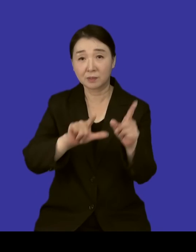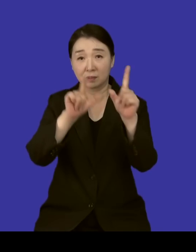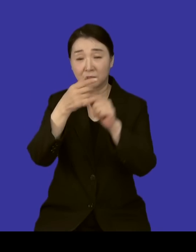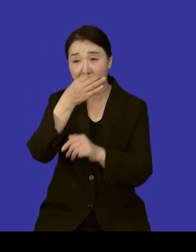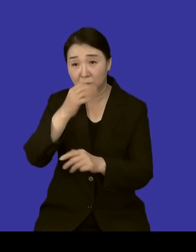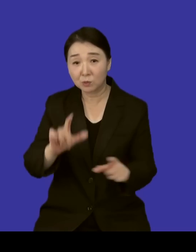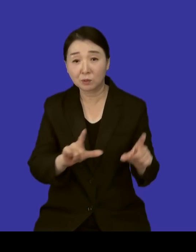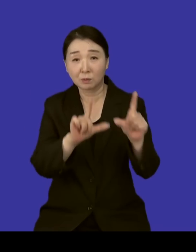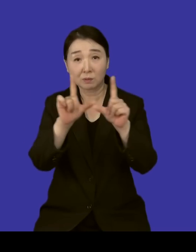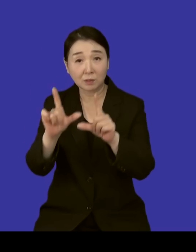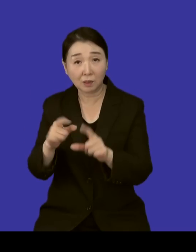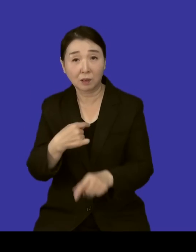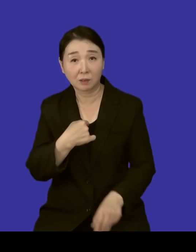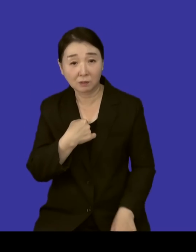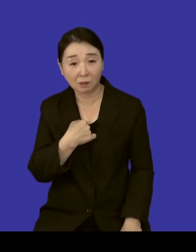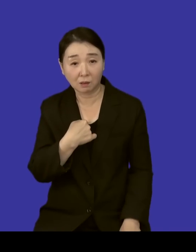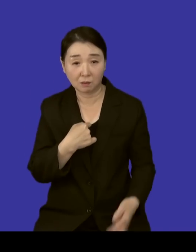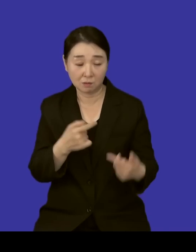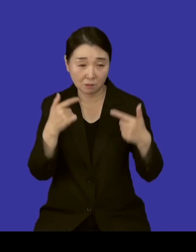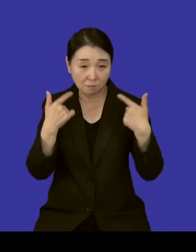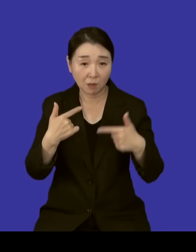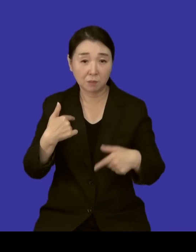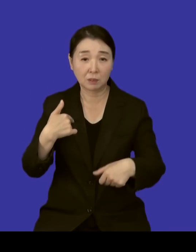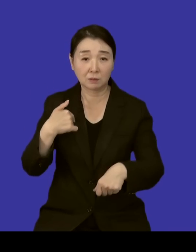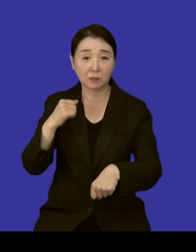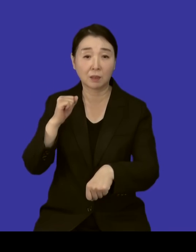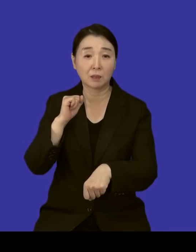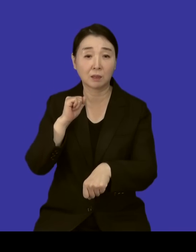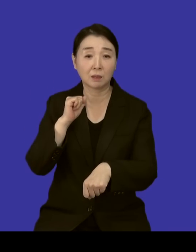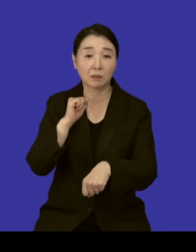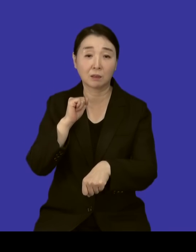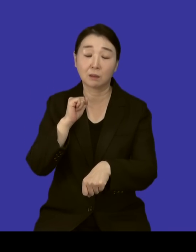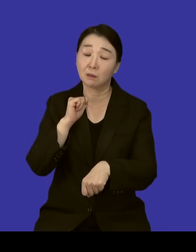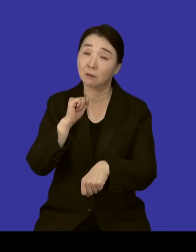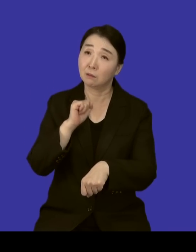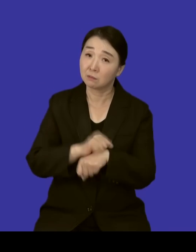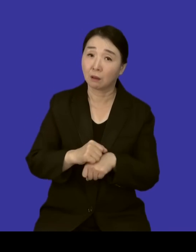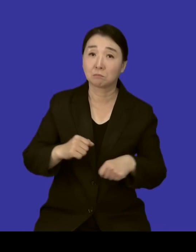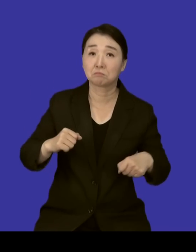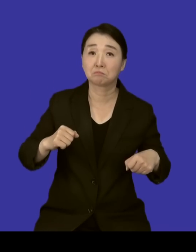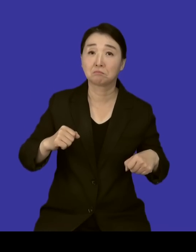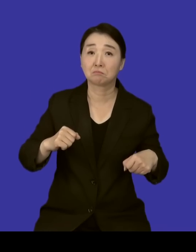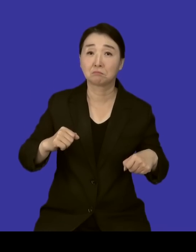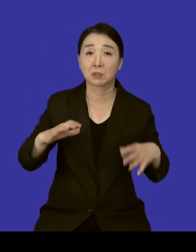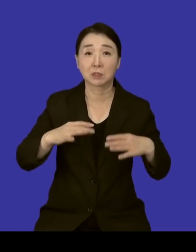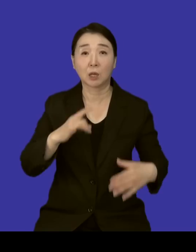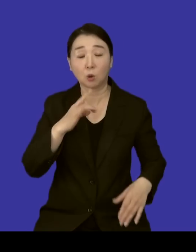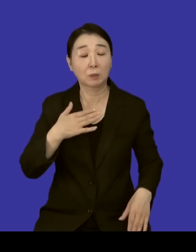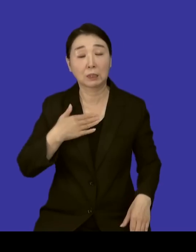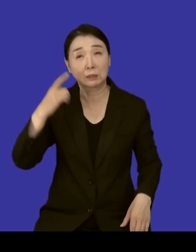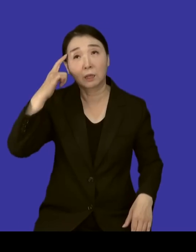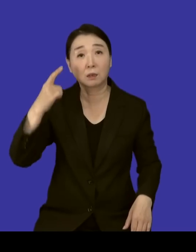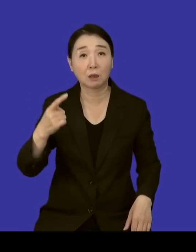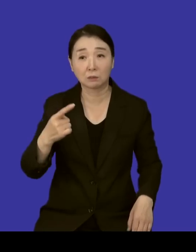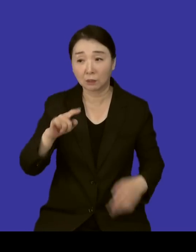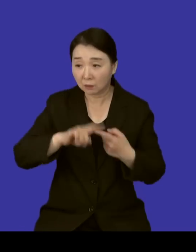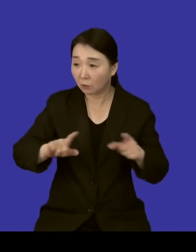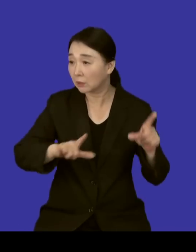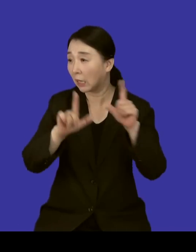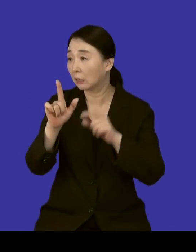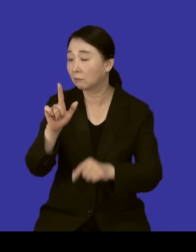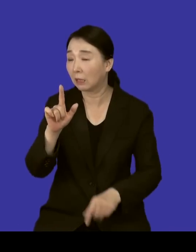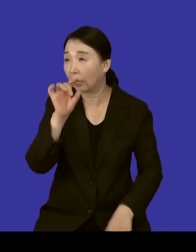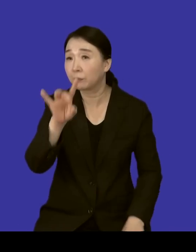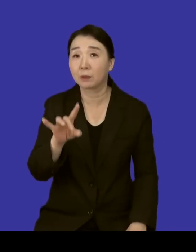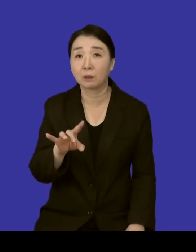되니까 날마다 내가 잘하는 것만 생각이 나니까 네. 내가 이렇게 살 사람이 아닌 거예요. 네.